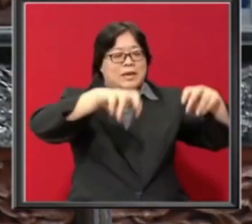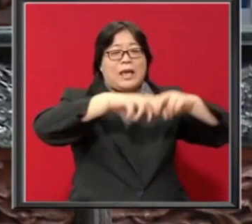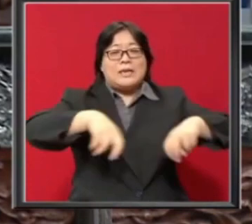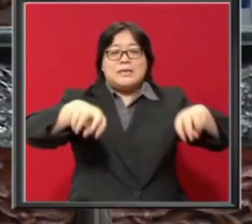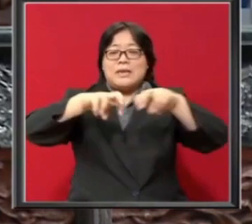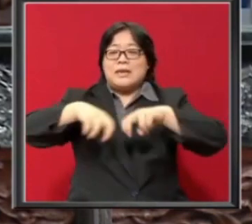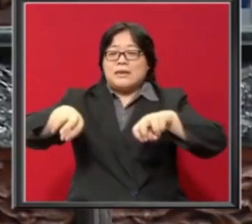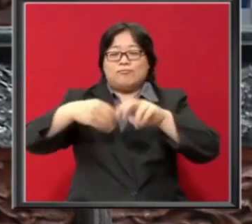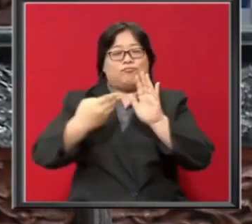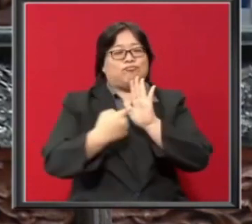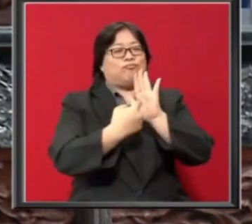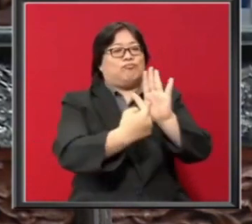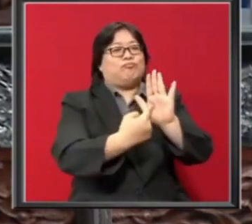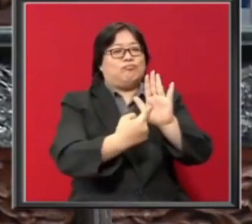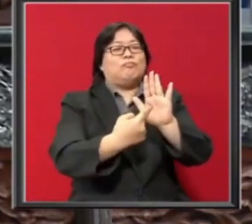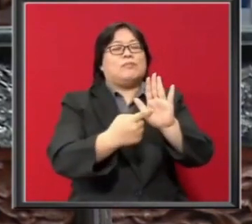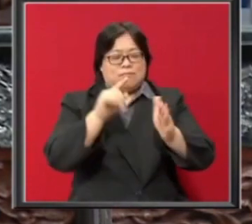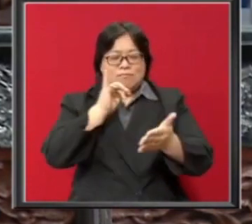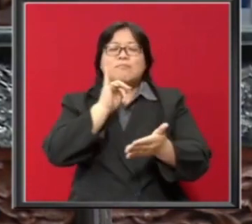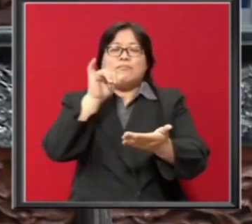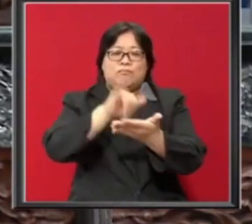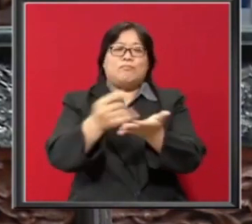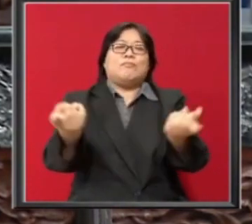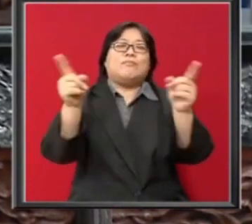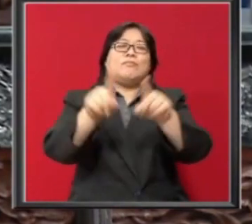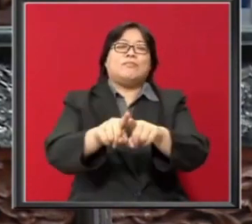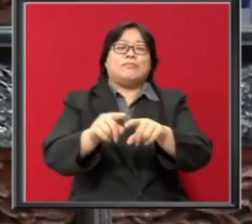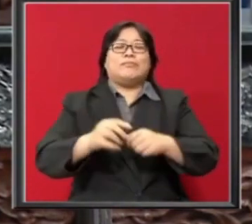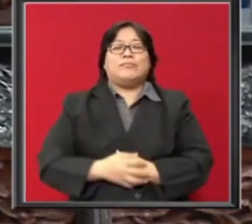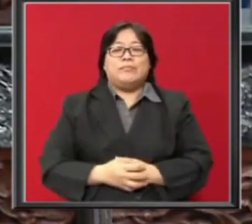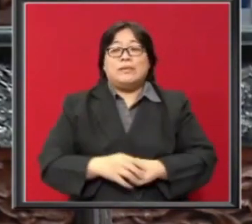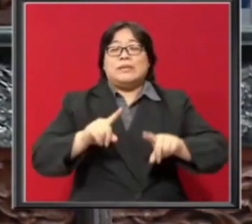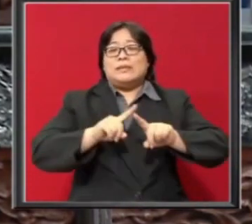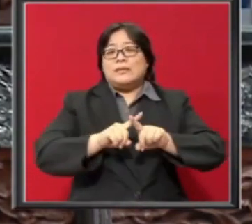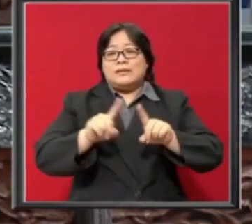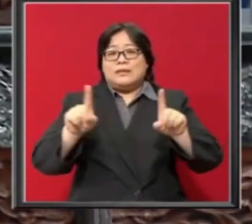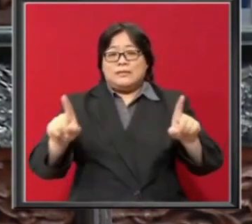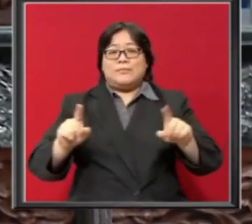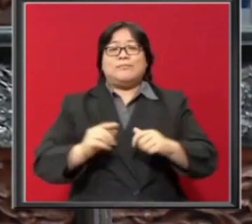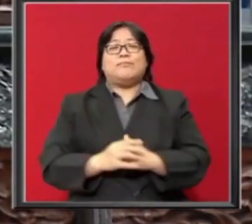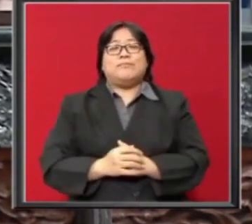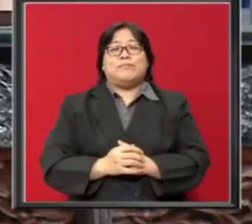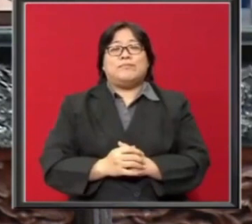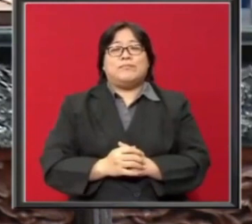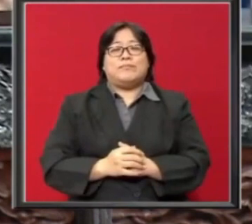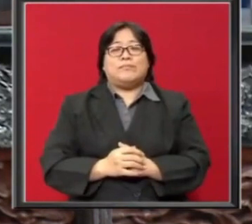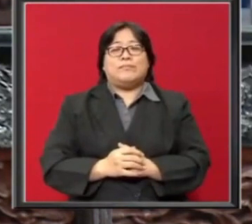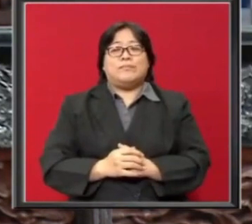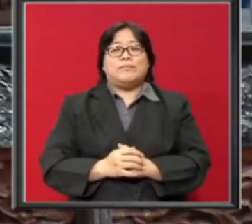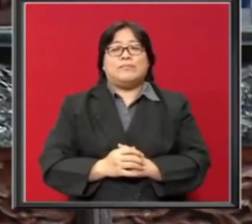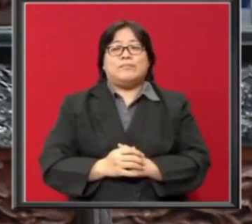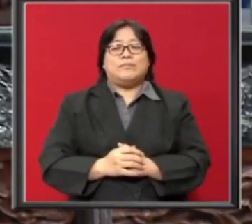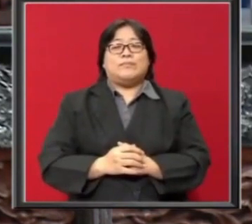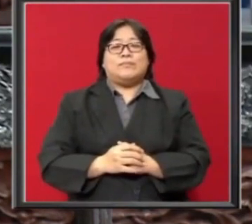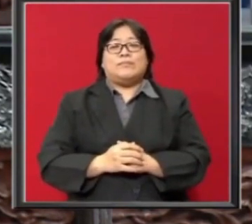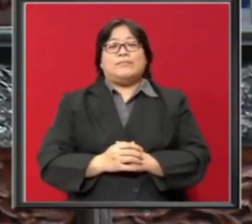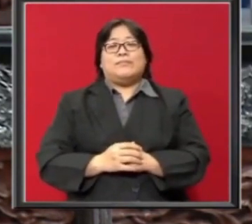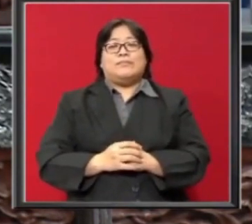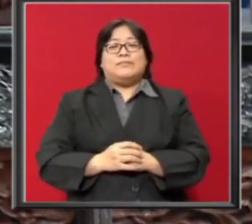kajian membuktikan keadaan sebagian tetapi yang disebut